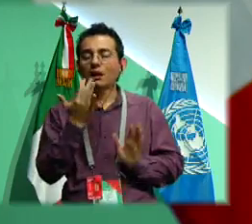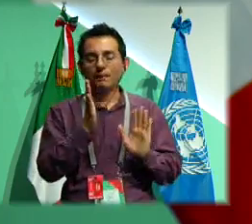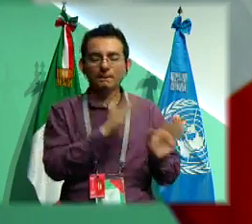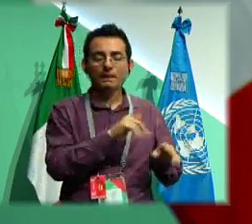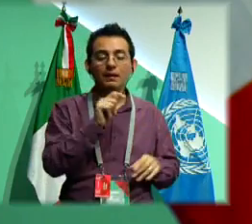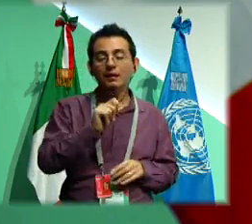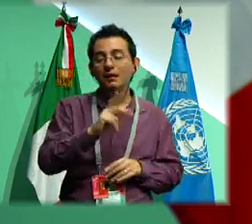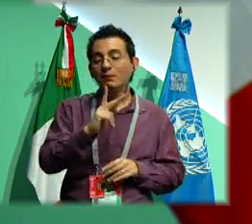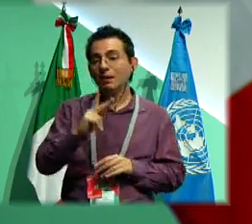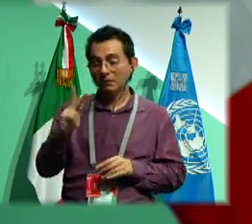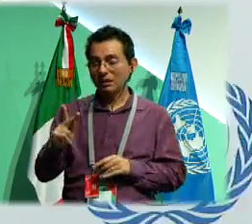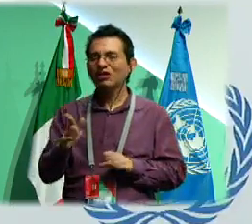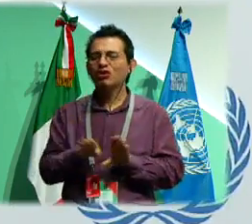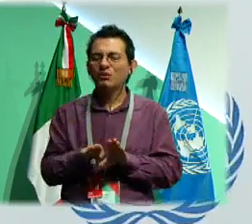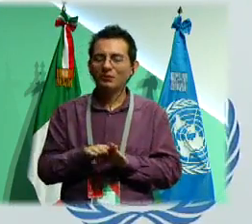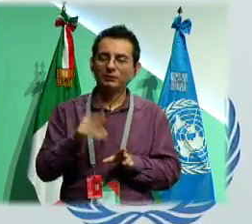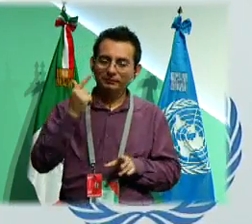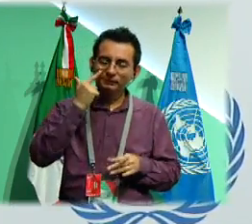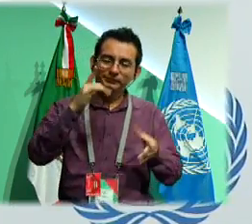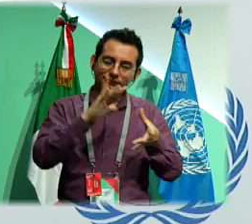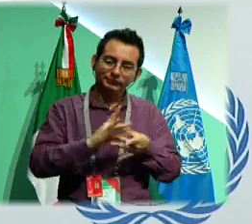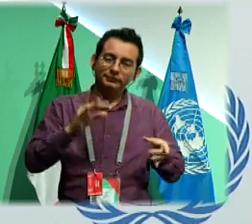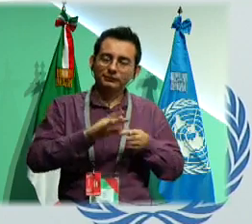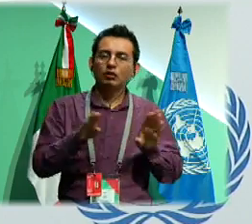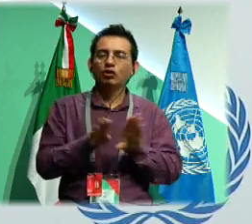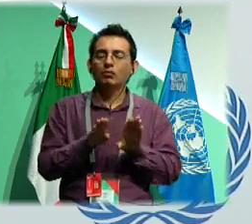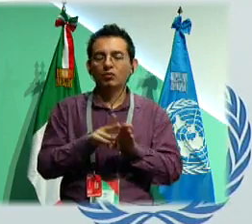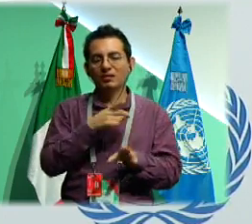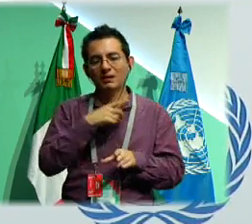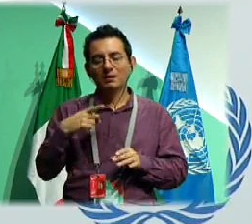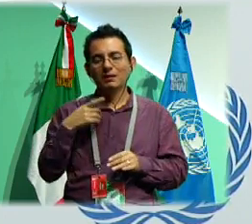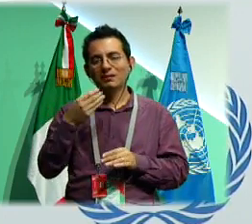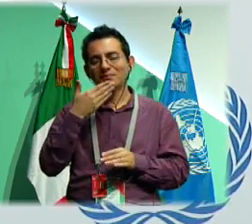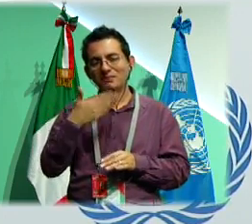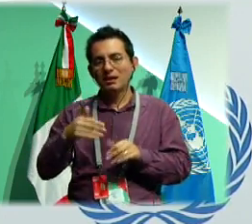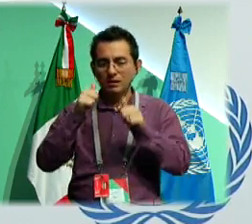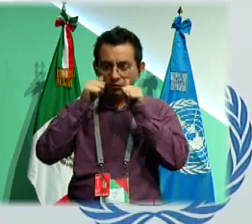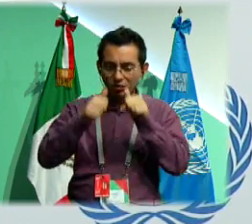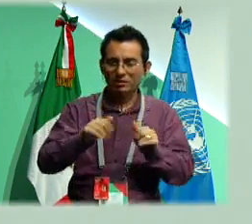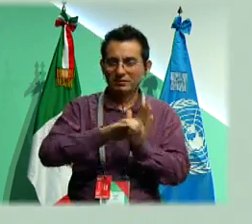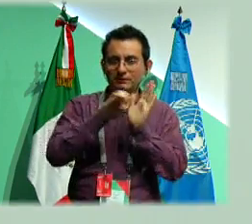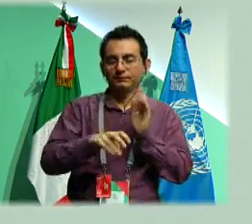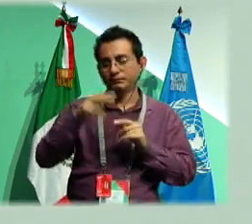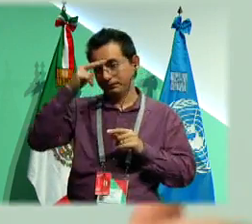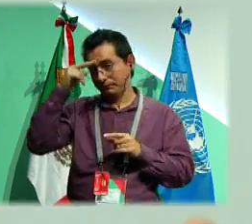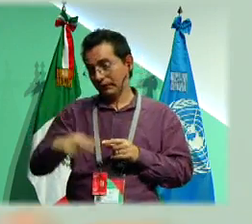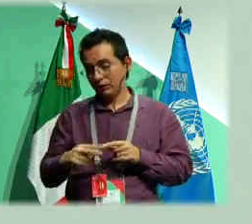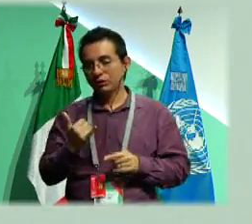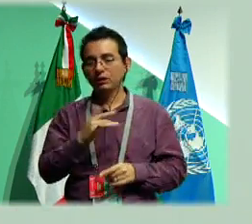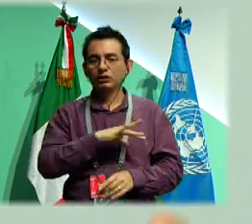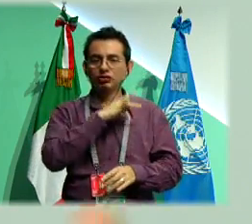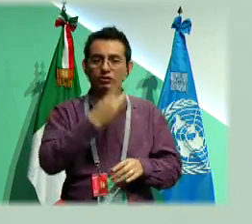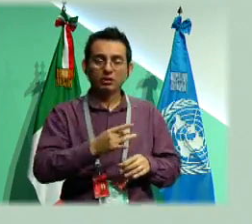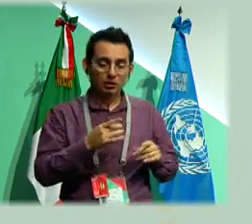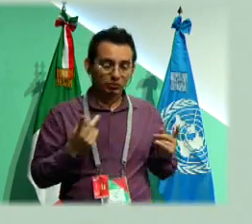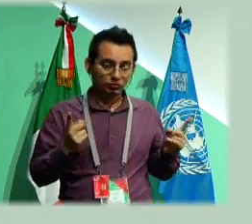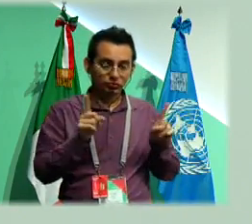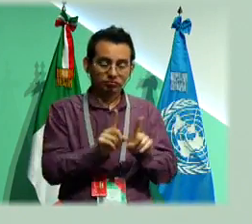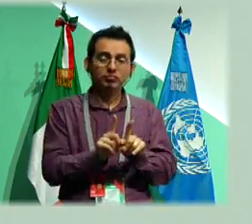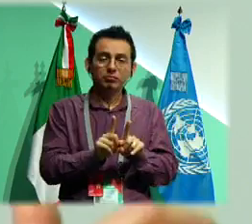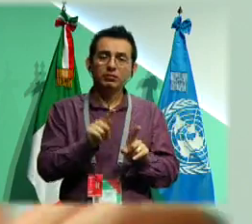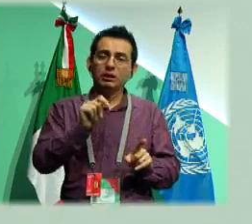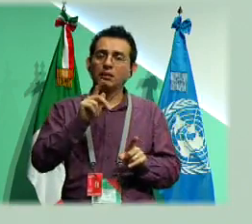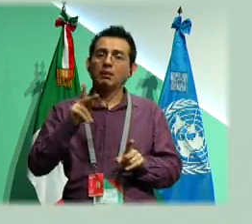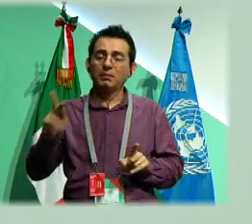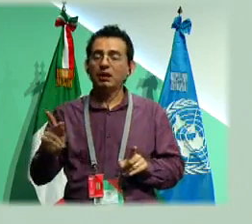TPP. Le Chili et le Mexique font partie de l'Alliance Pacifique, et qui n'est pas la seule,